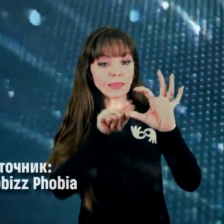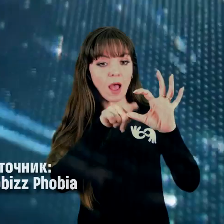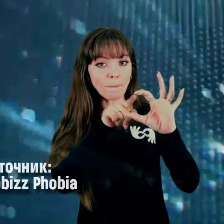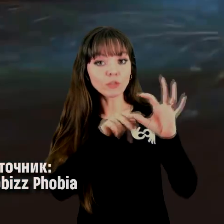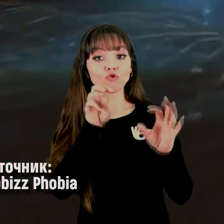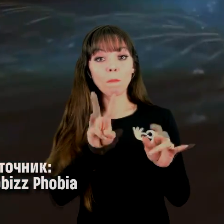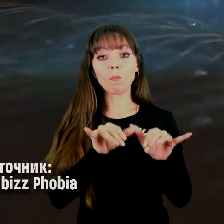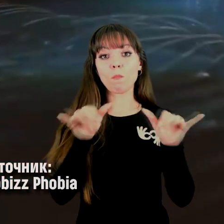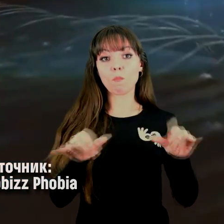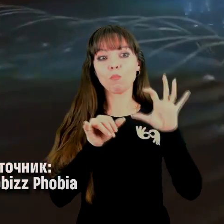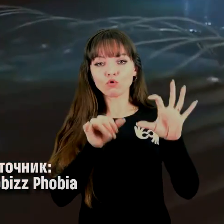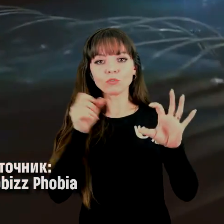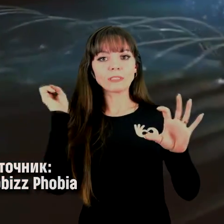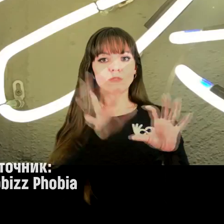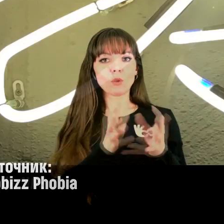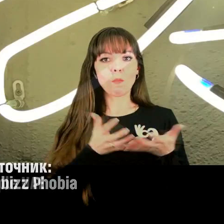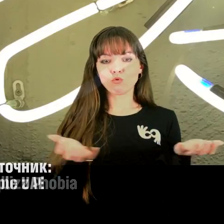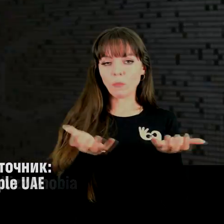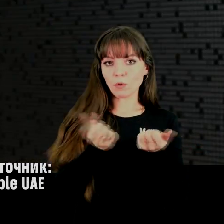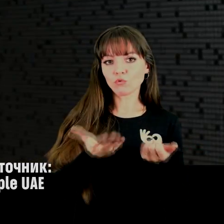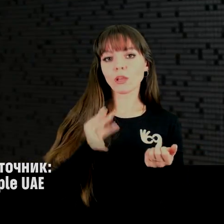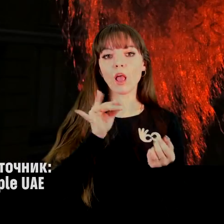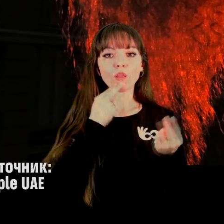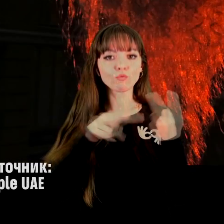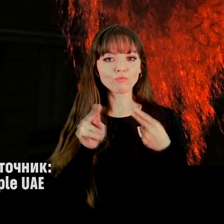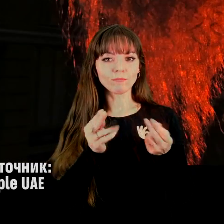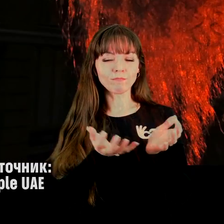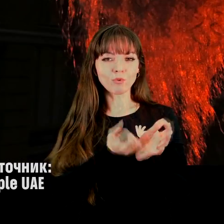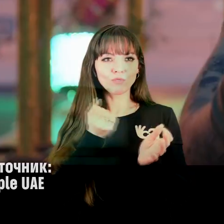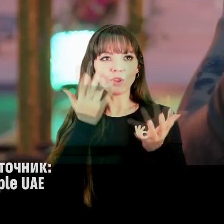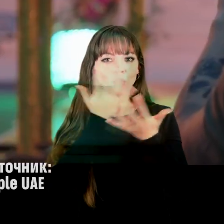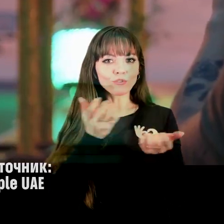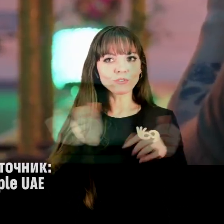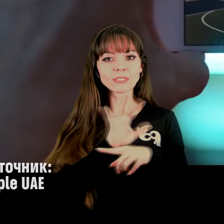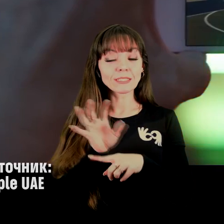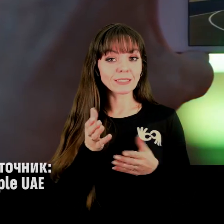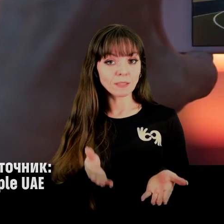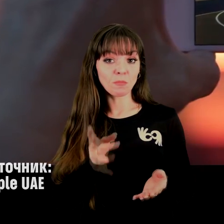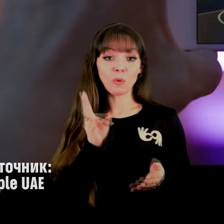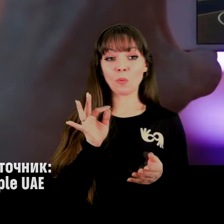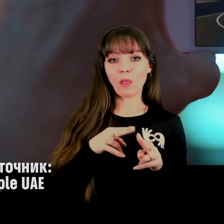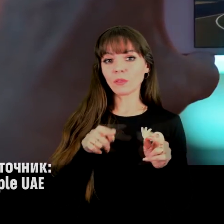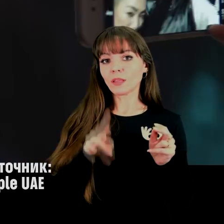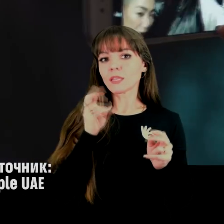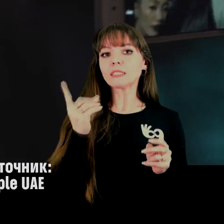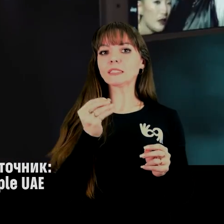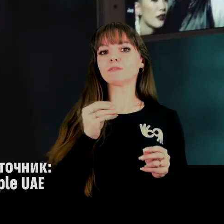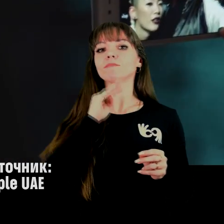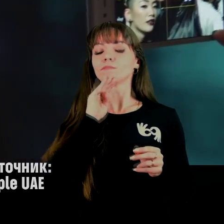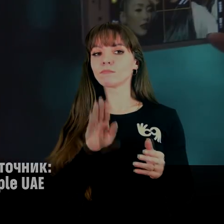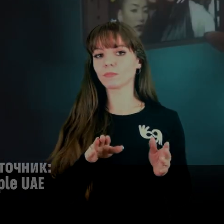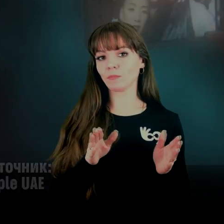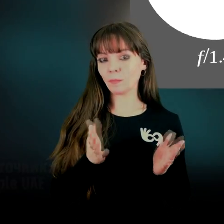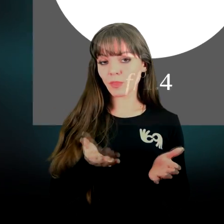больше, тем больше света получает камера. И тем лучше у нее выходят ночные снимки. Хотя это и не единственный показатель, играющий